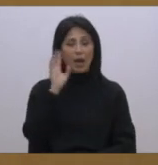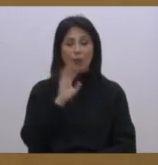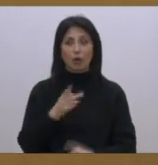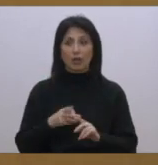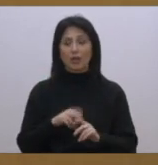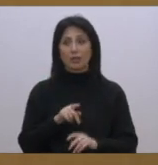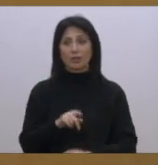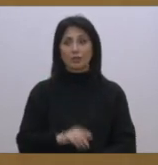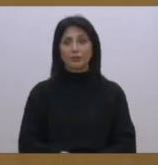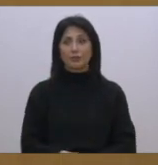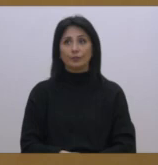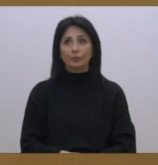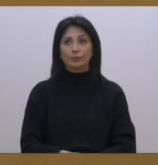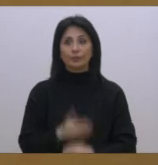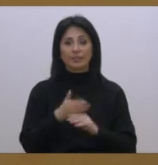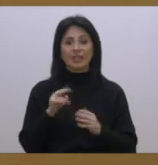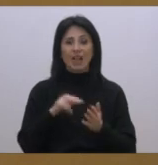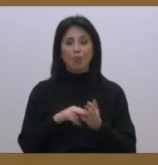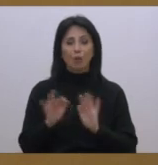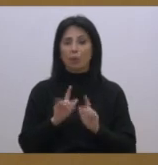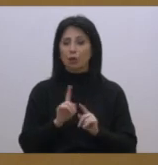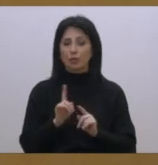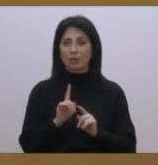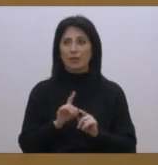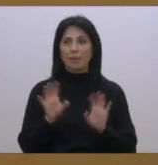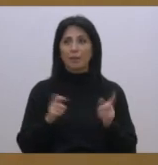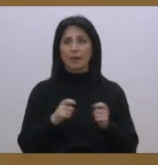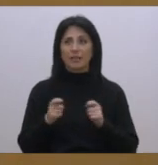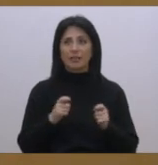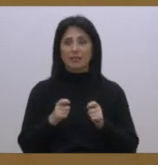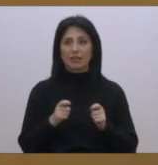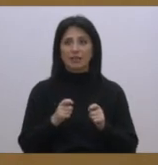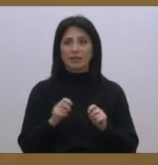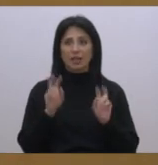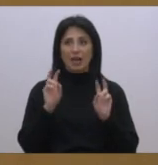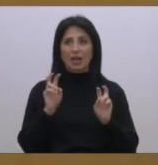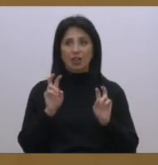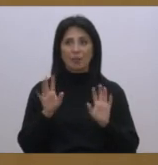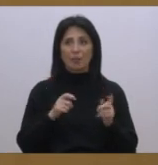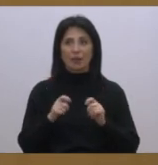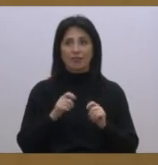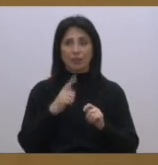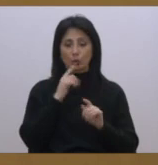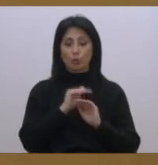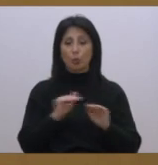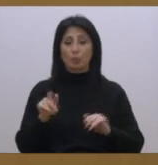ეს ცალკე მდგომი პროცესია, პრეზიდენტის ეგრეთ წოდებული პრეზიდენტის